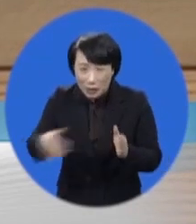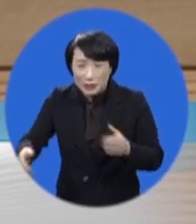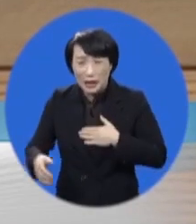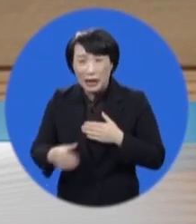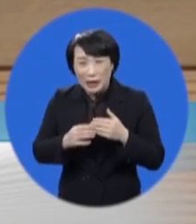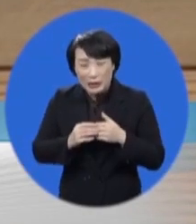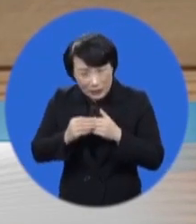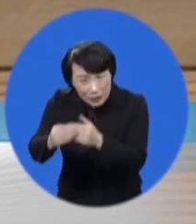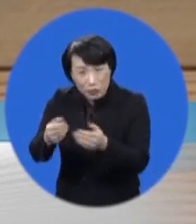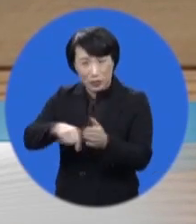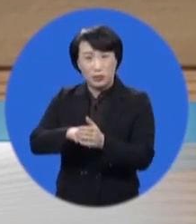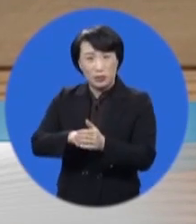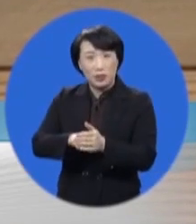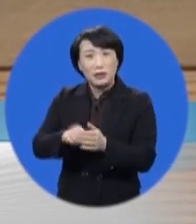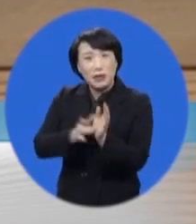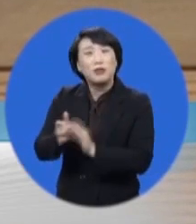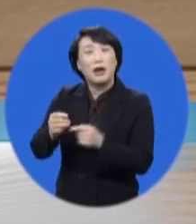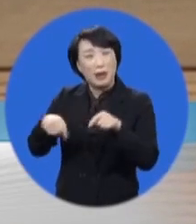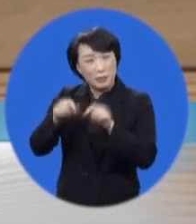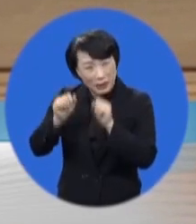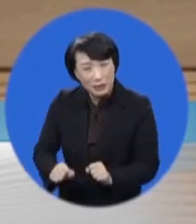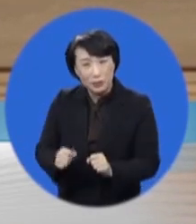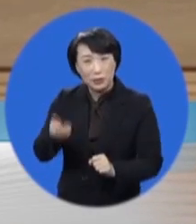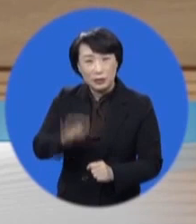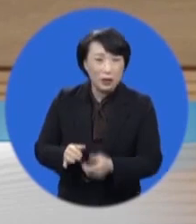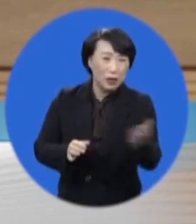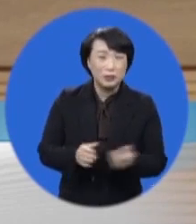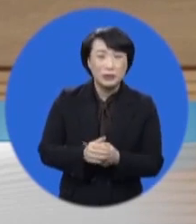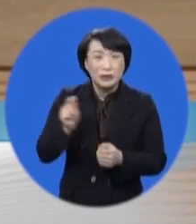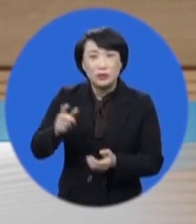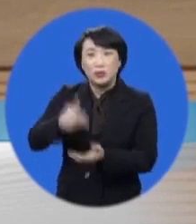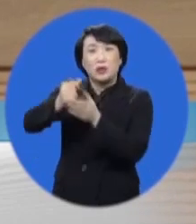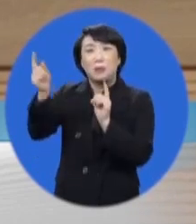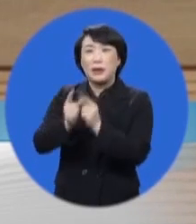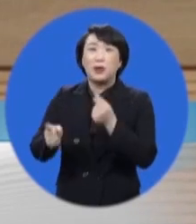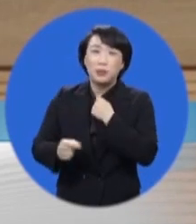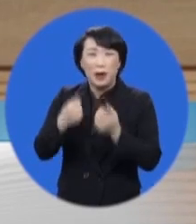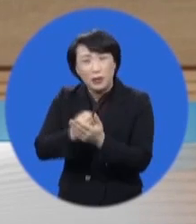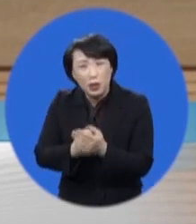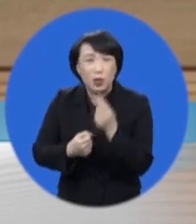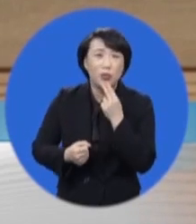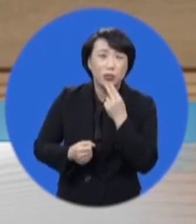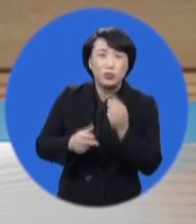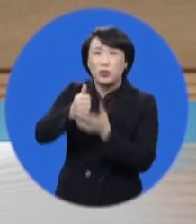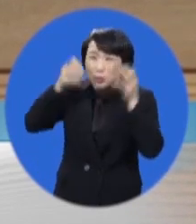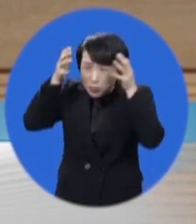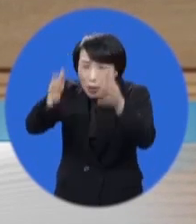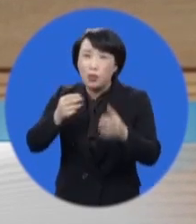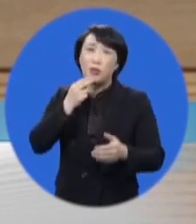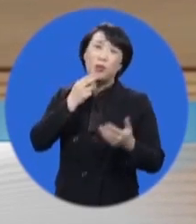붙들어 주려고 계시다 이 말이오. 근데 왜 세월 속에서 그 주를 만나려고 애타지 않고 주목하지